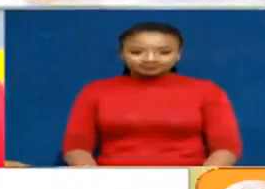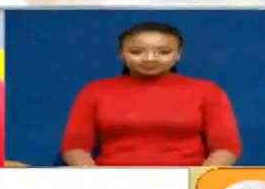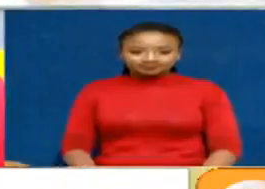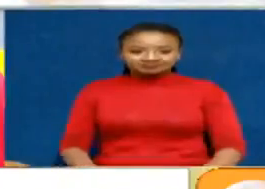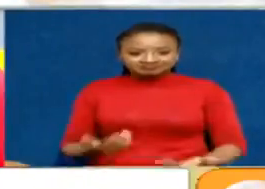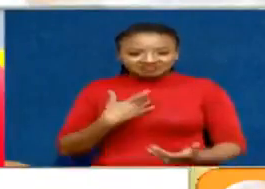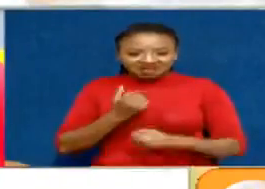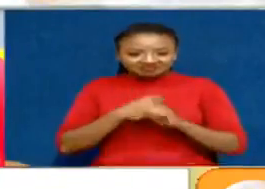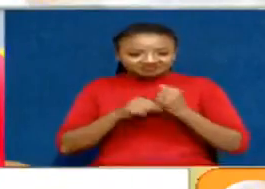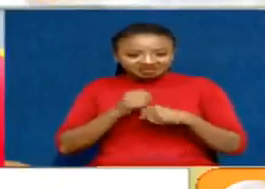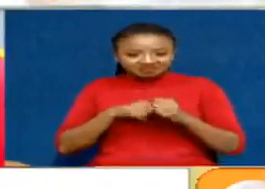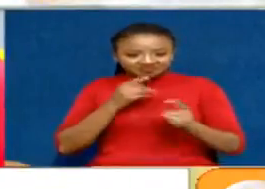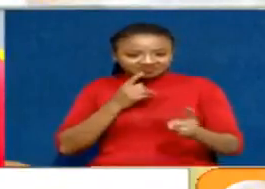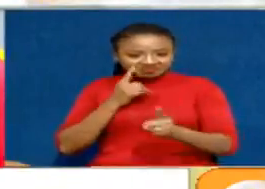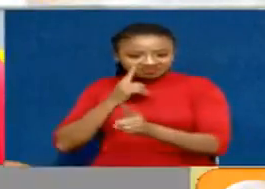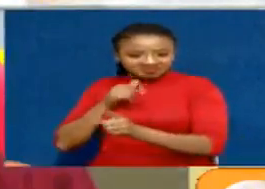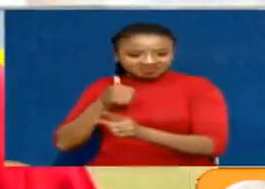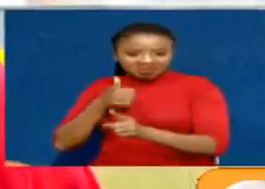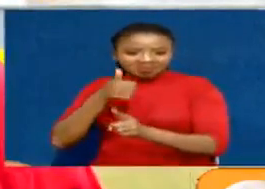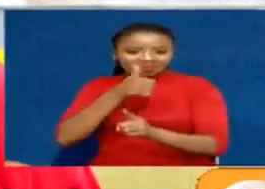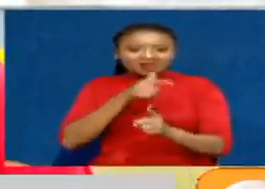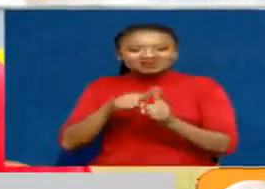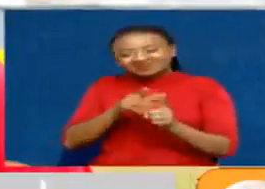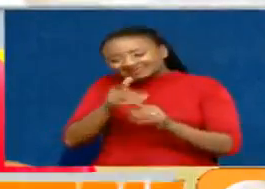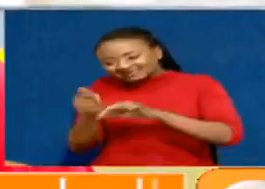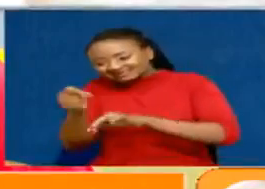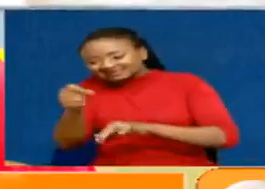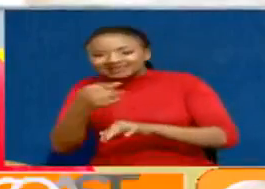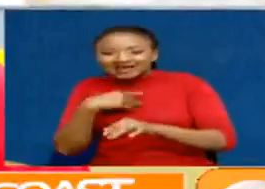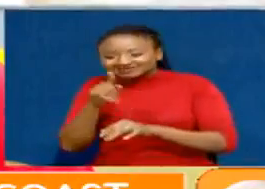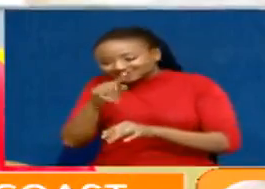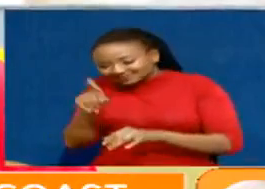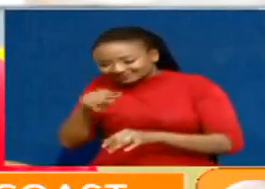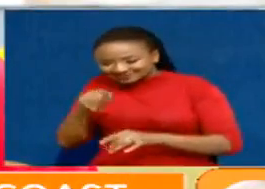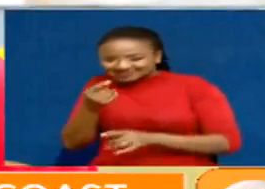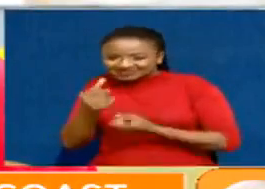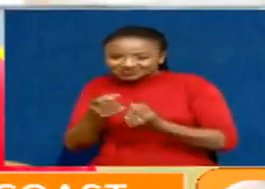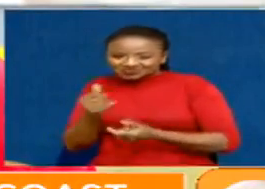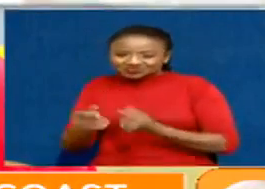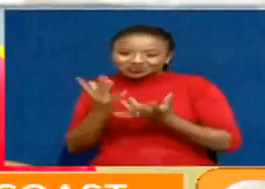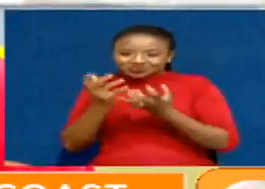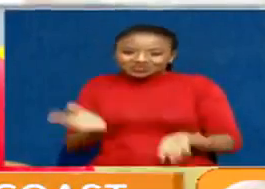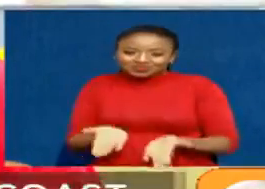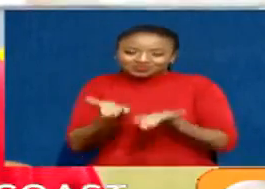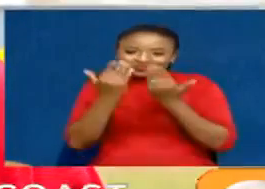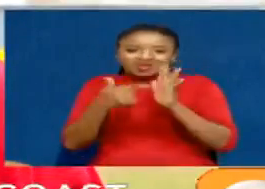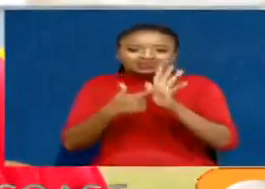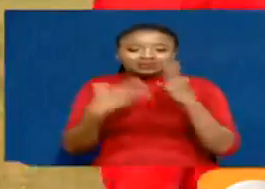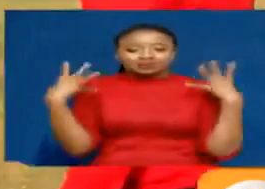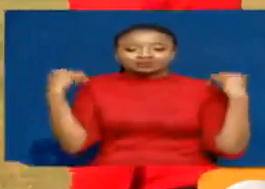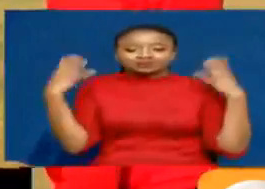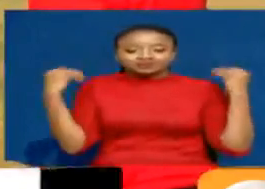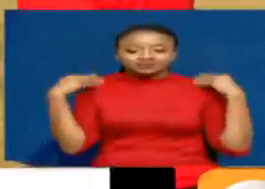Vitu mzuri zimefanyika na kuna zile vitu makosa ndogo ndogo tutajaribu tuzirekebishe mazoezi and then we